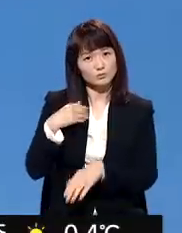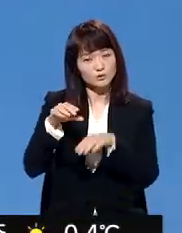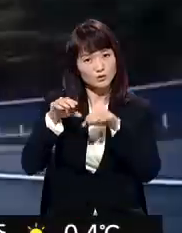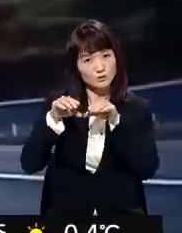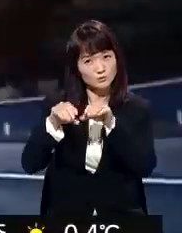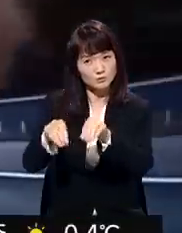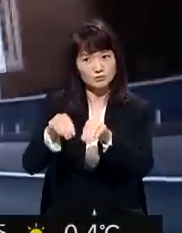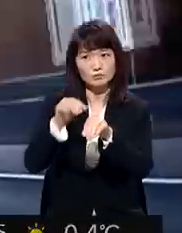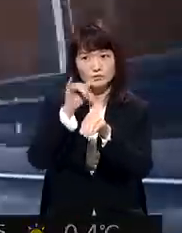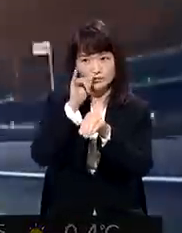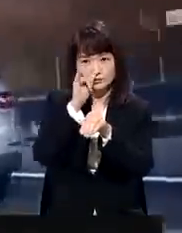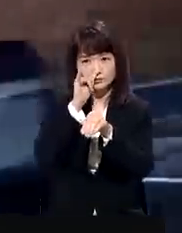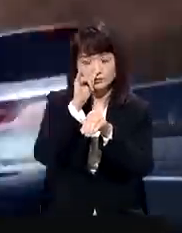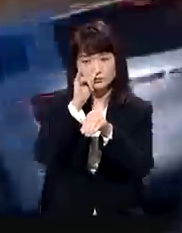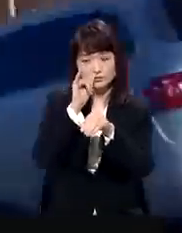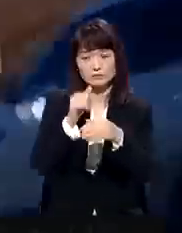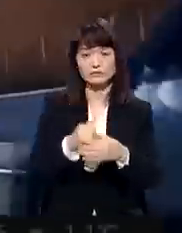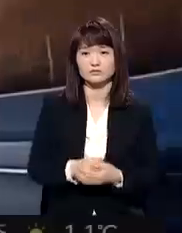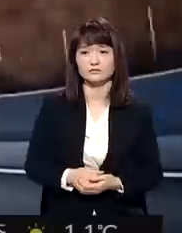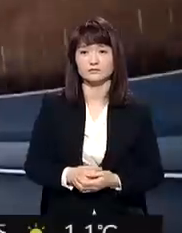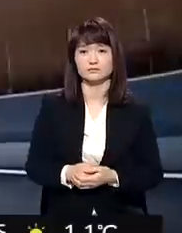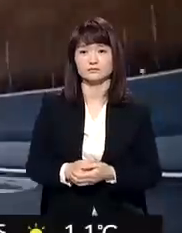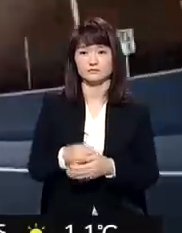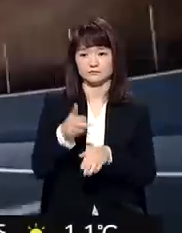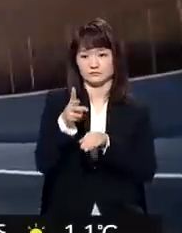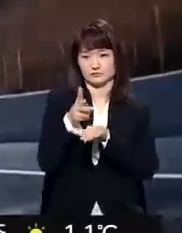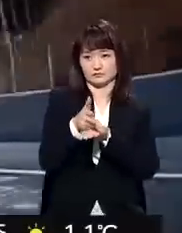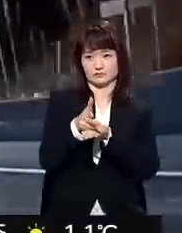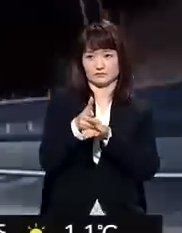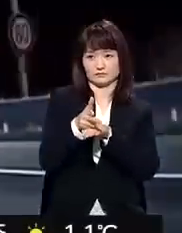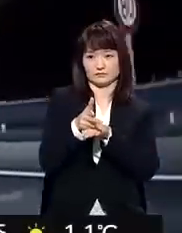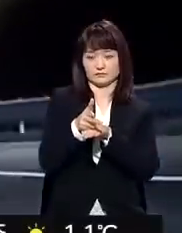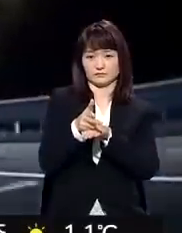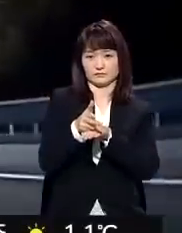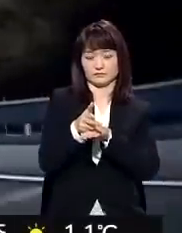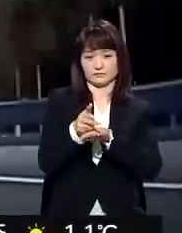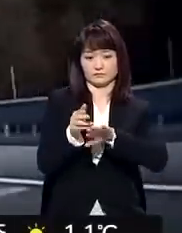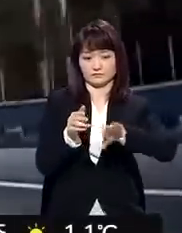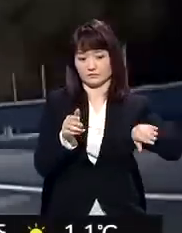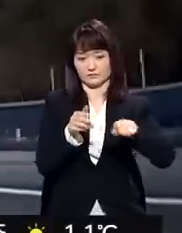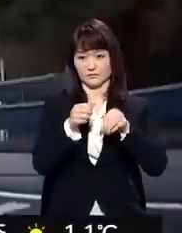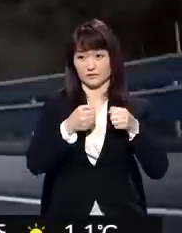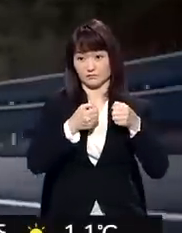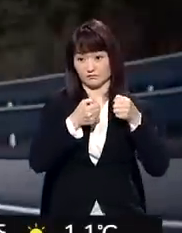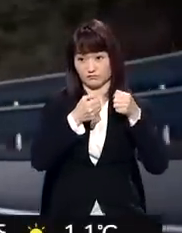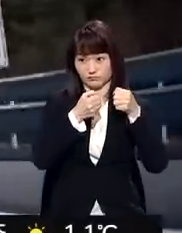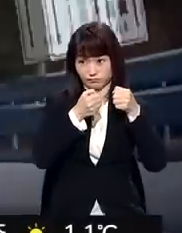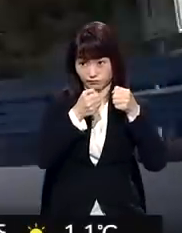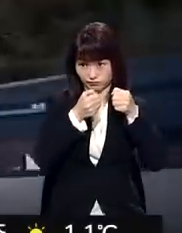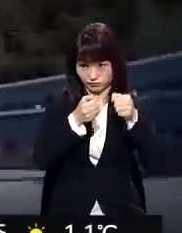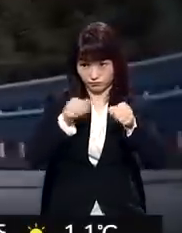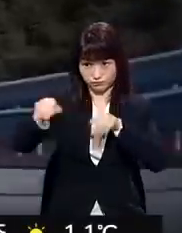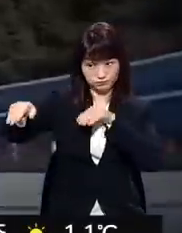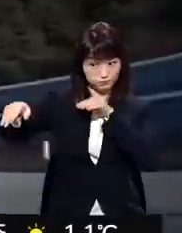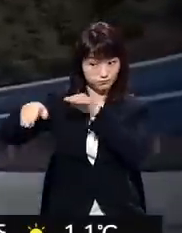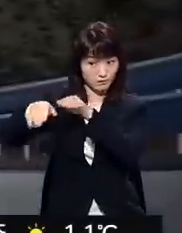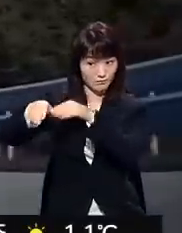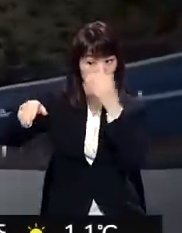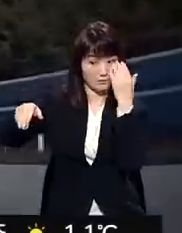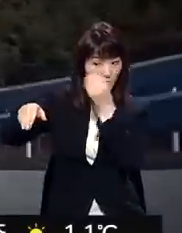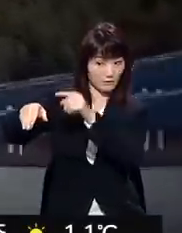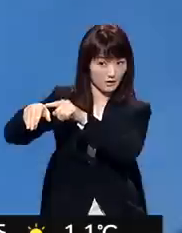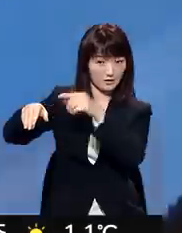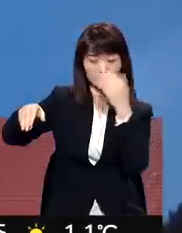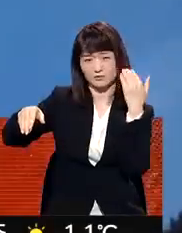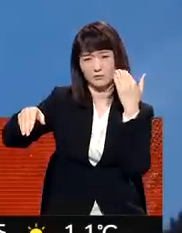멈출 수 있는 거리가 아니었을까 싶은데요 그렇죠이 블랙박스 차량이 1차로 주행하다가 지금 추돌 연세 추돌된 어떤 차량들을